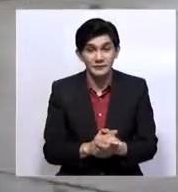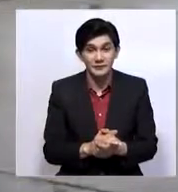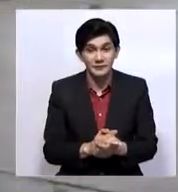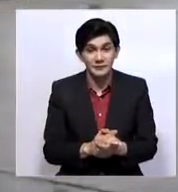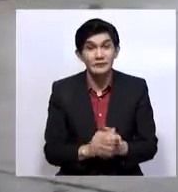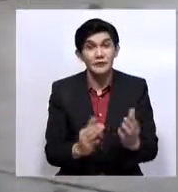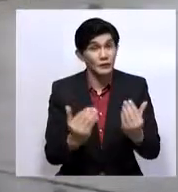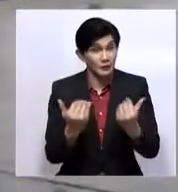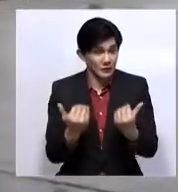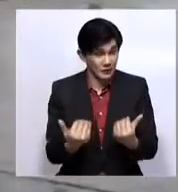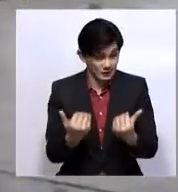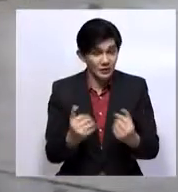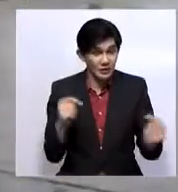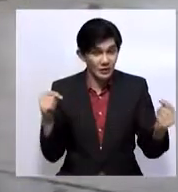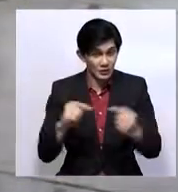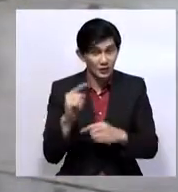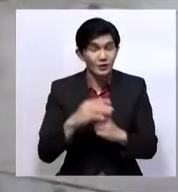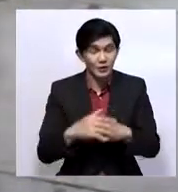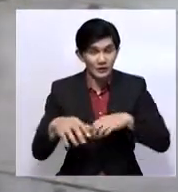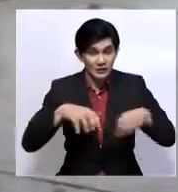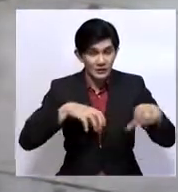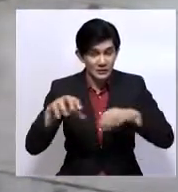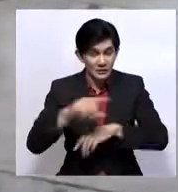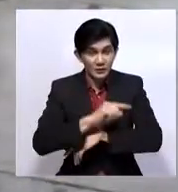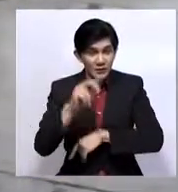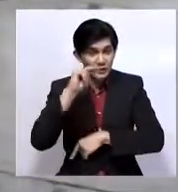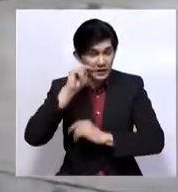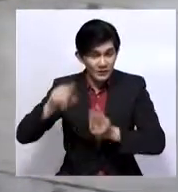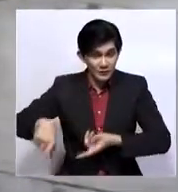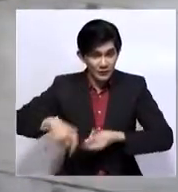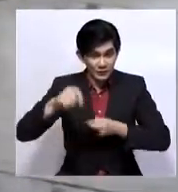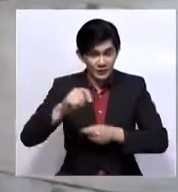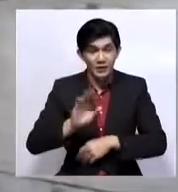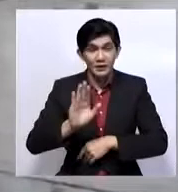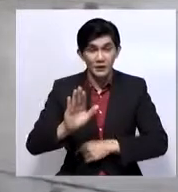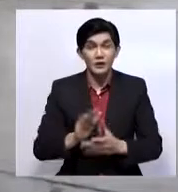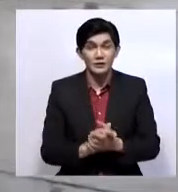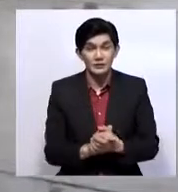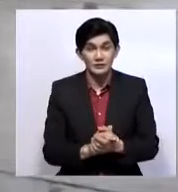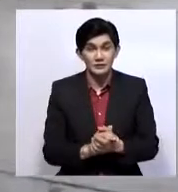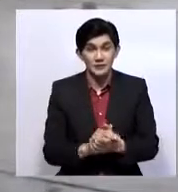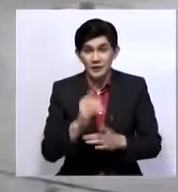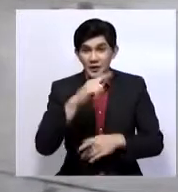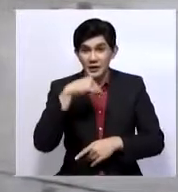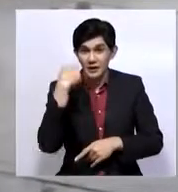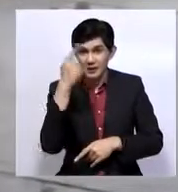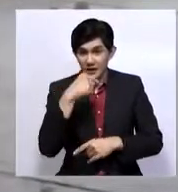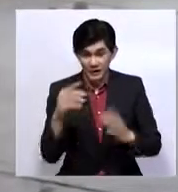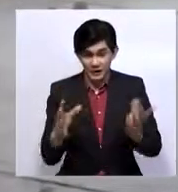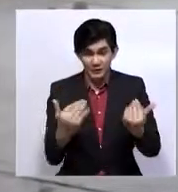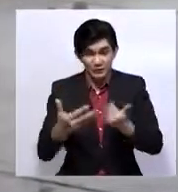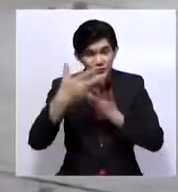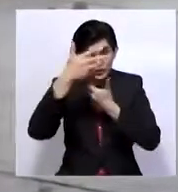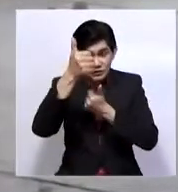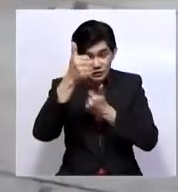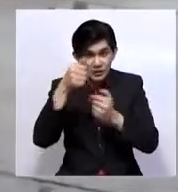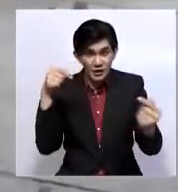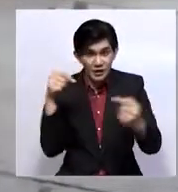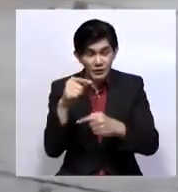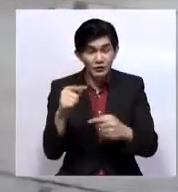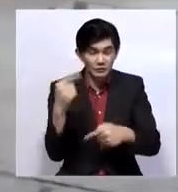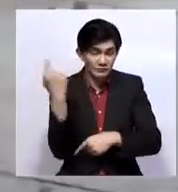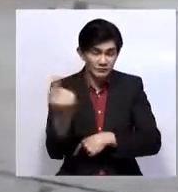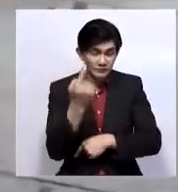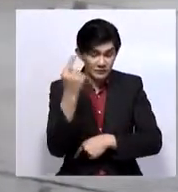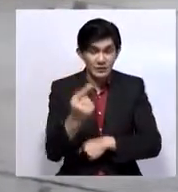นี่เป็นแค่ส่วนหนึ่งของบรรยากาศภายในงานที่เรานำเอามาฝากคุณผู้ชมเท่านั้นนะคะถ้าหากคุณผู้ชมท่านใดที่สนใจก็สามารถมาเที่ยว